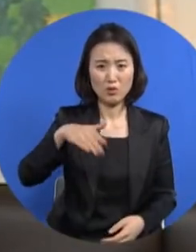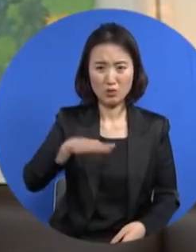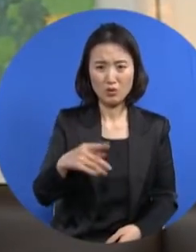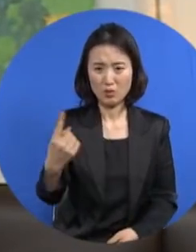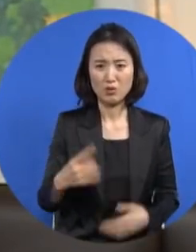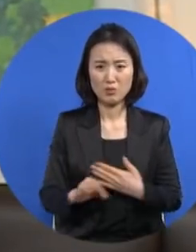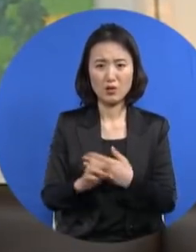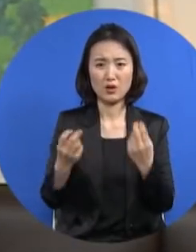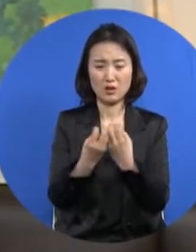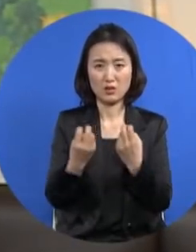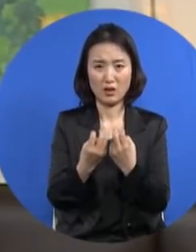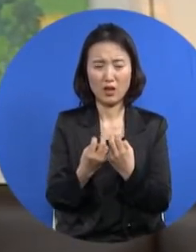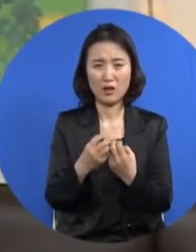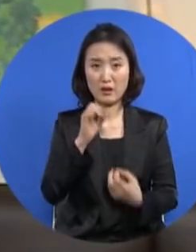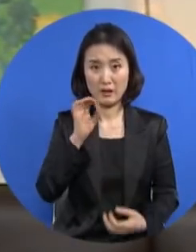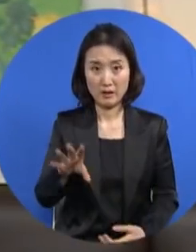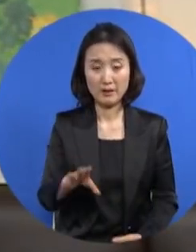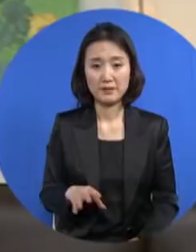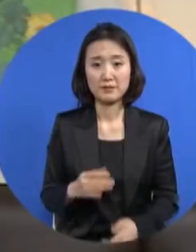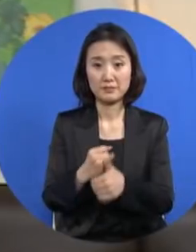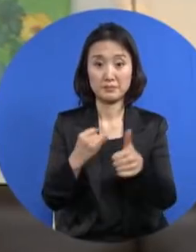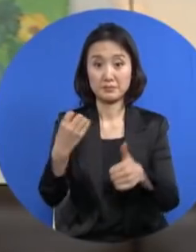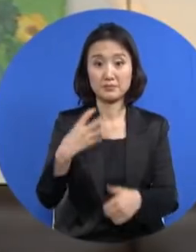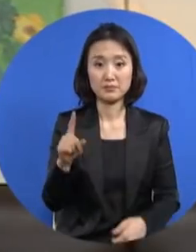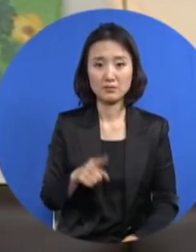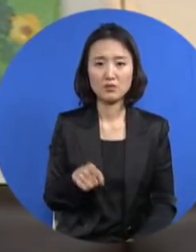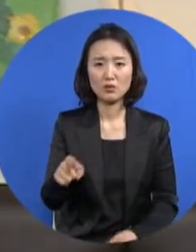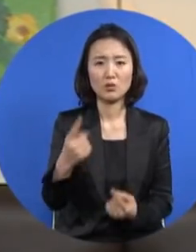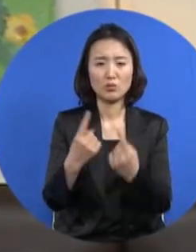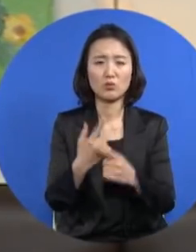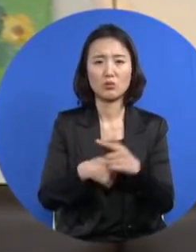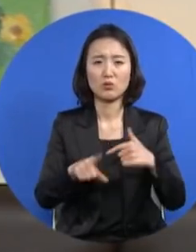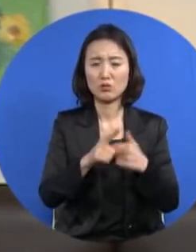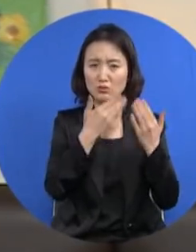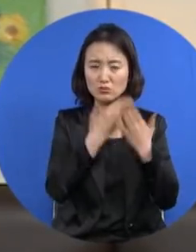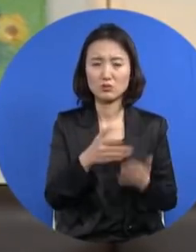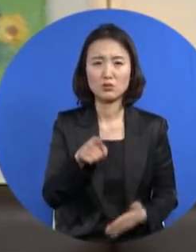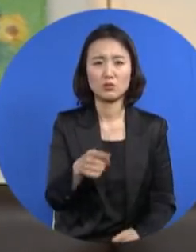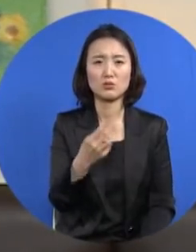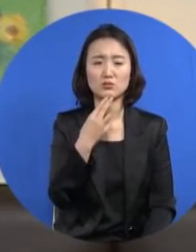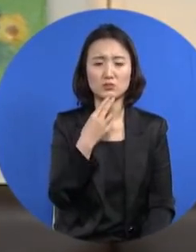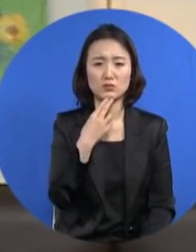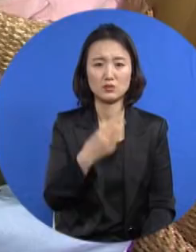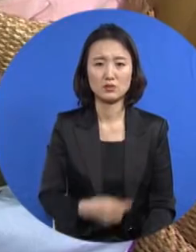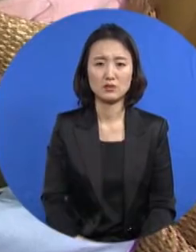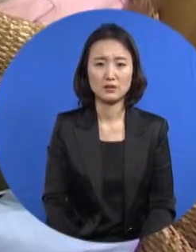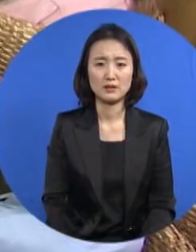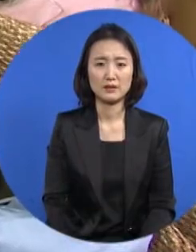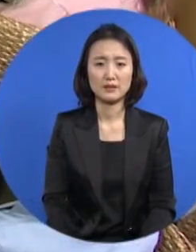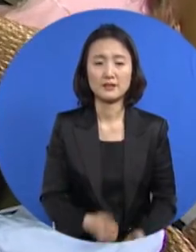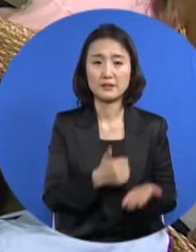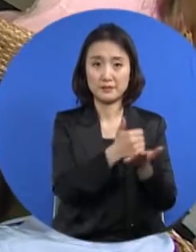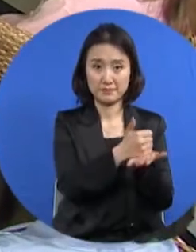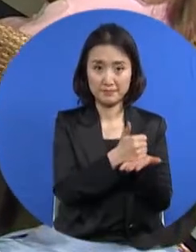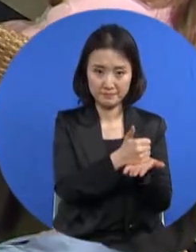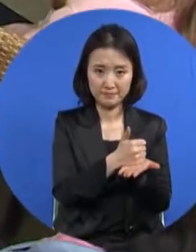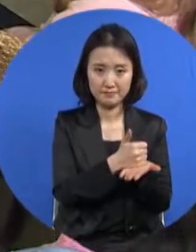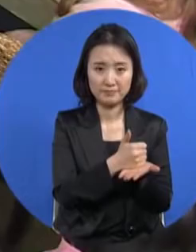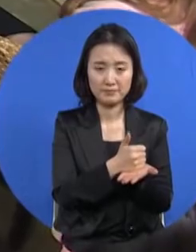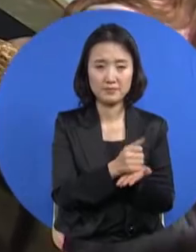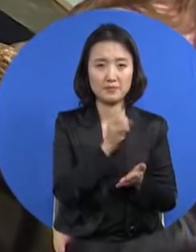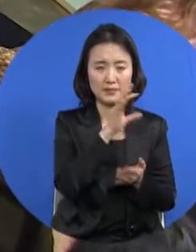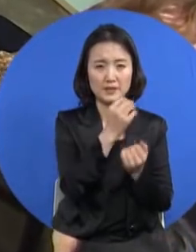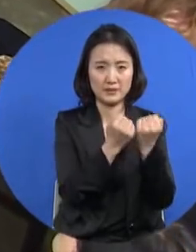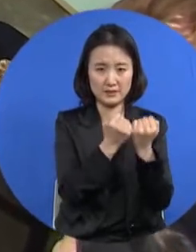여기 있으면 어떻게 자기야? 그랬더니 나는 너보다 더 중요한 건 없어. 그래서 고객한테 말을